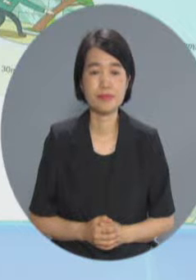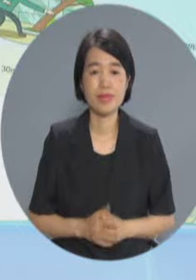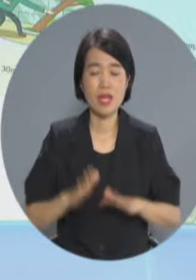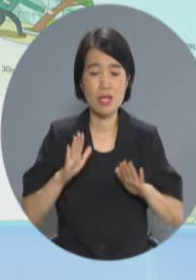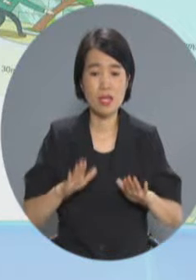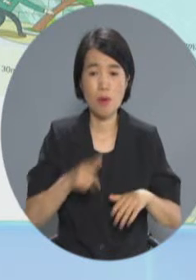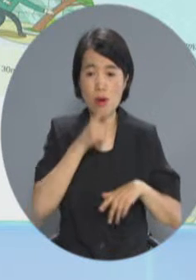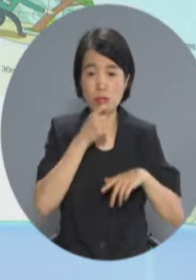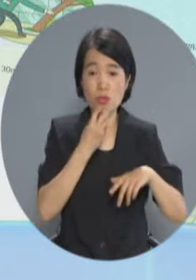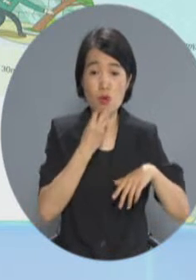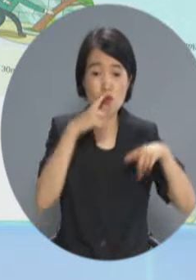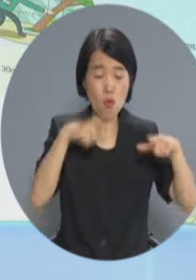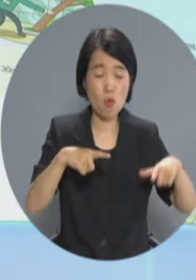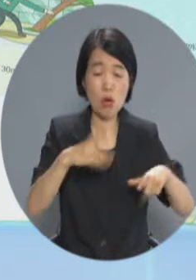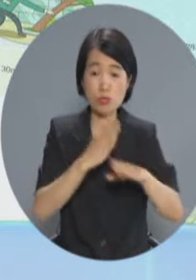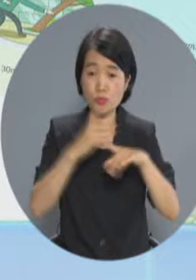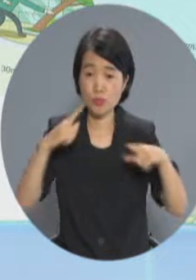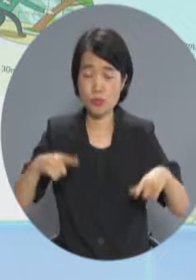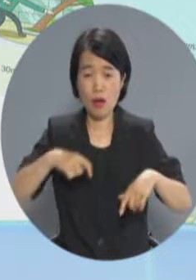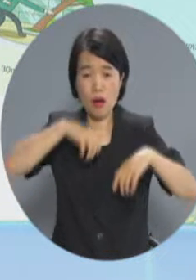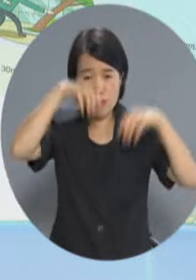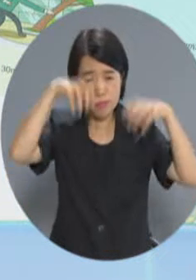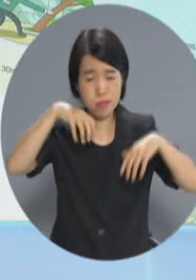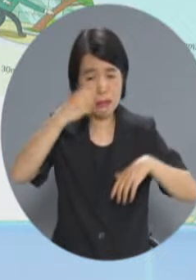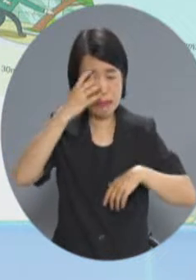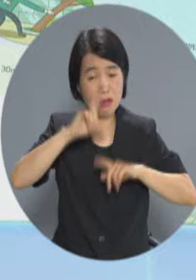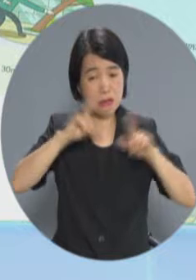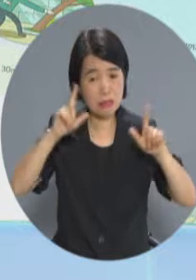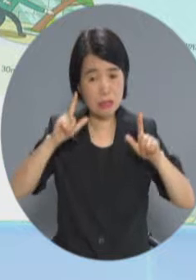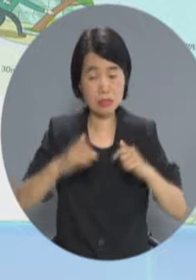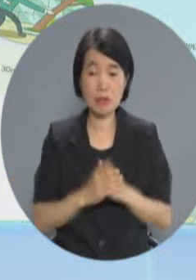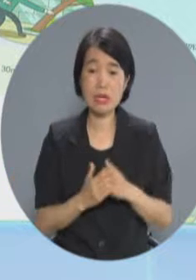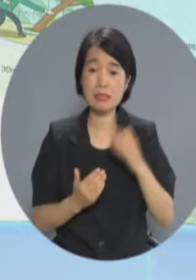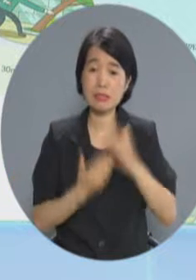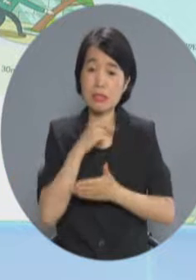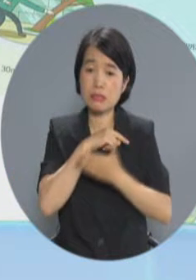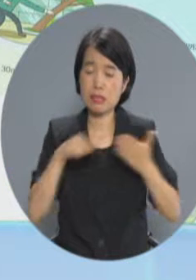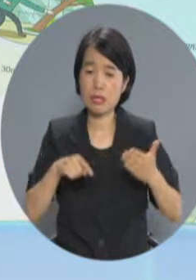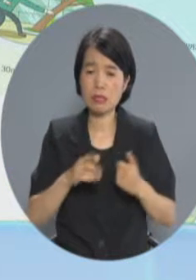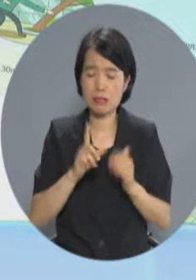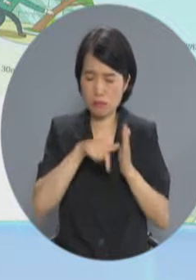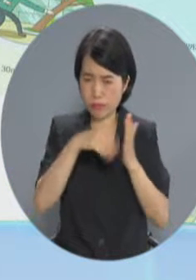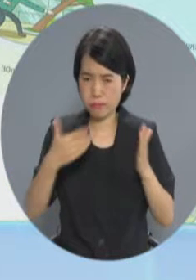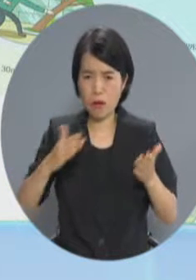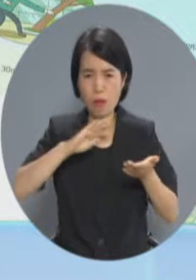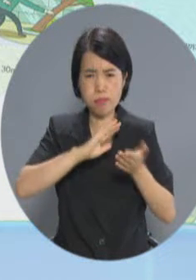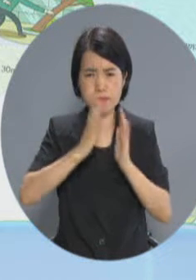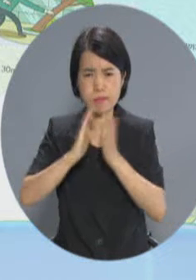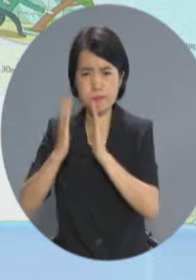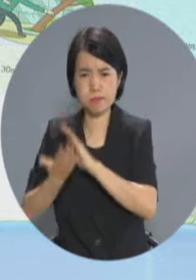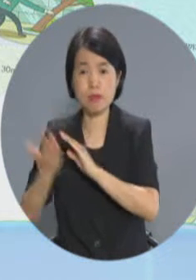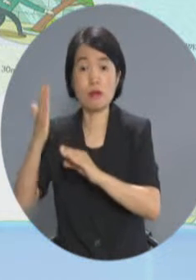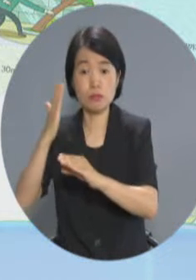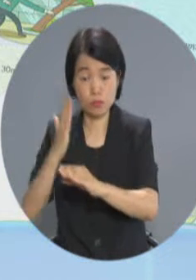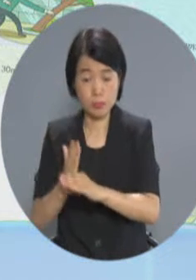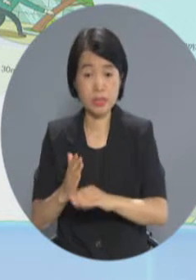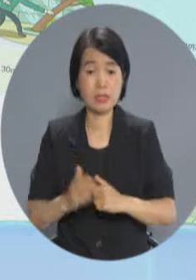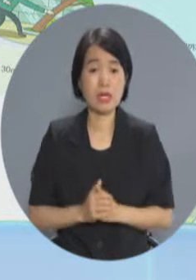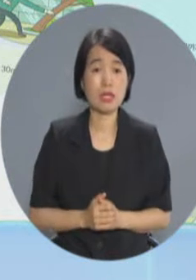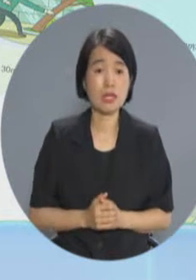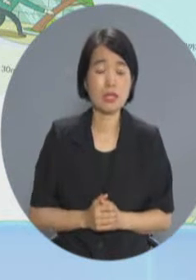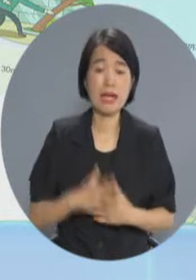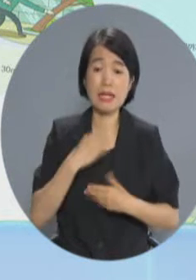이번엔 수도권과 중부권의 포고 같은 이상기후 현상과 재단 죄는 갈수록 변화무쌍 해지고 있습니다